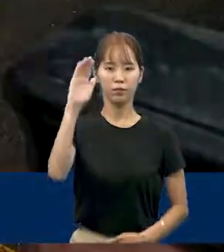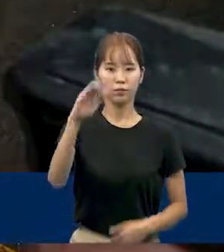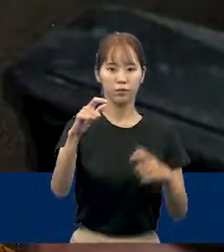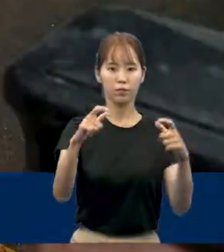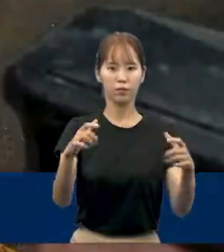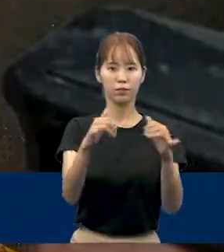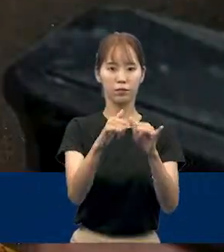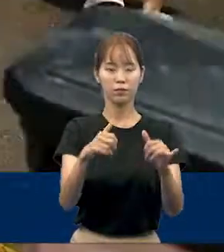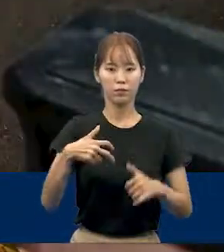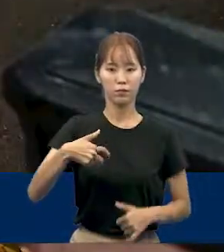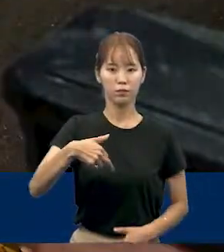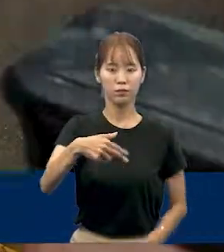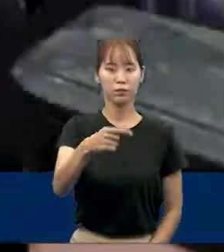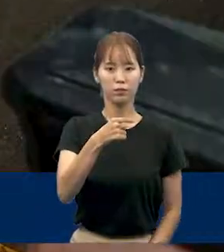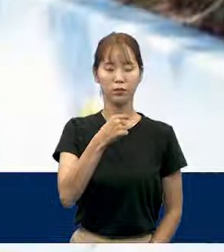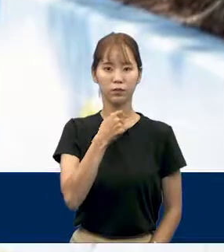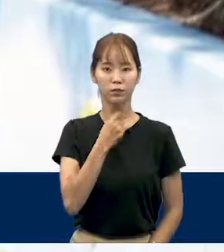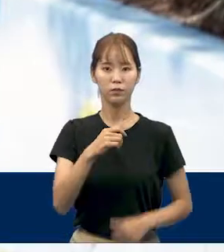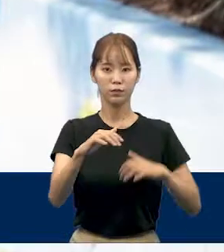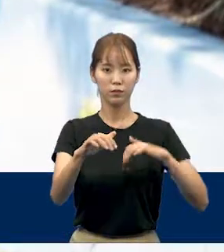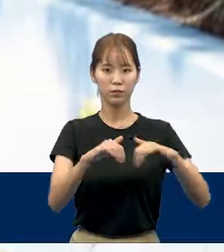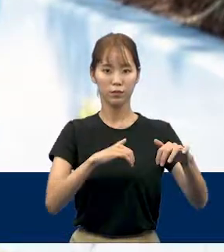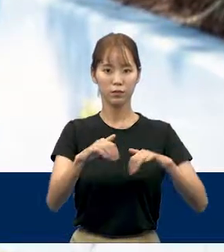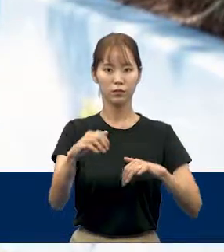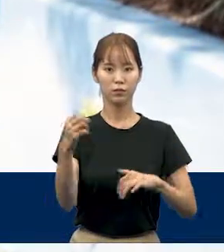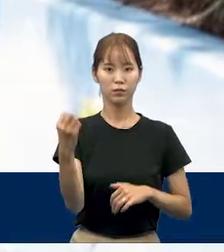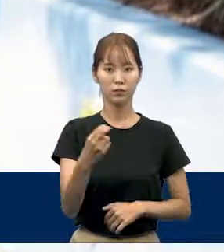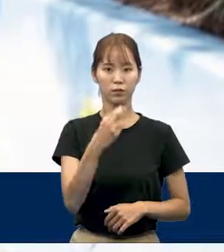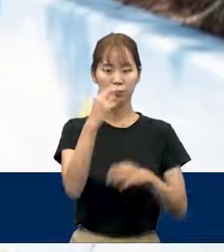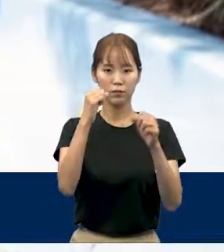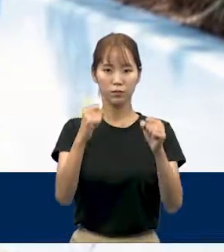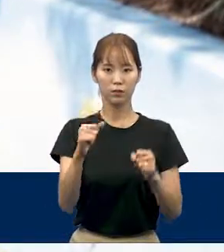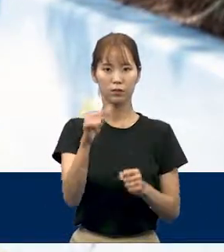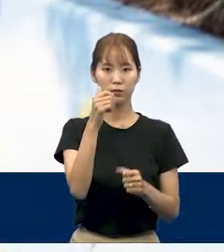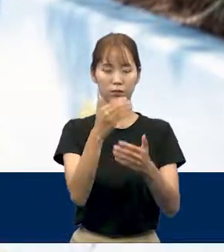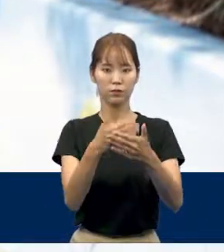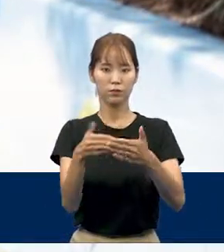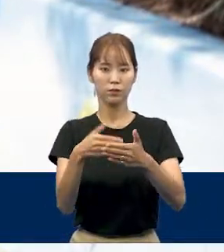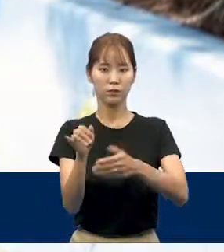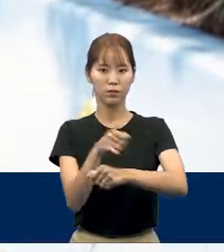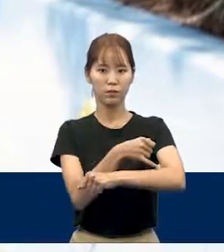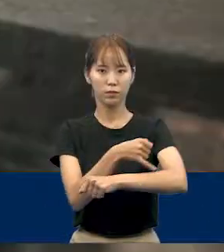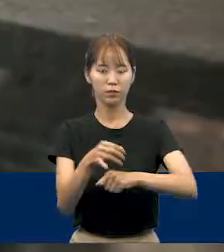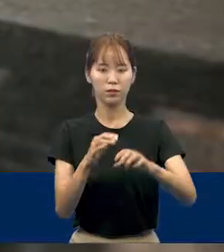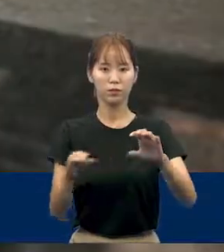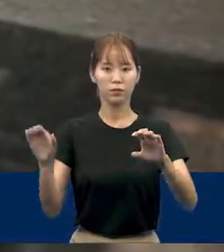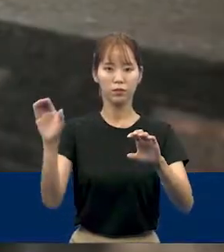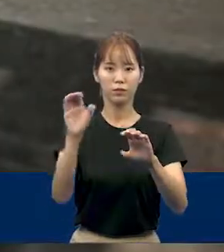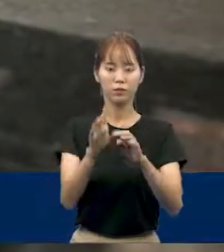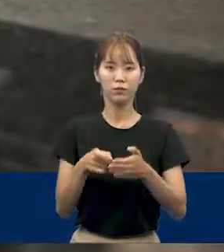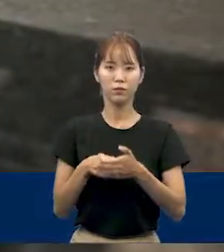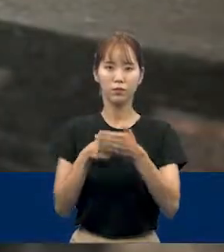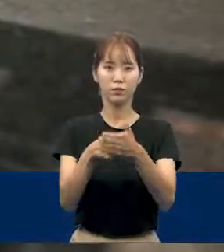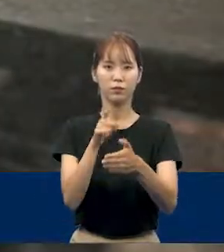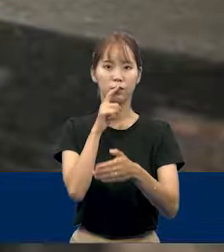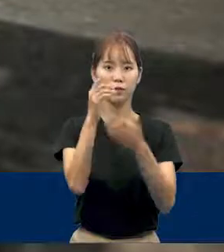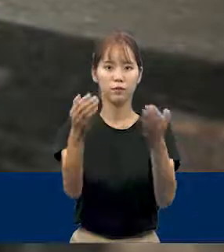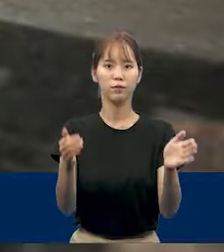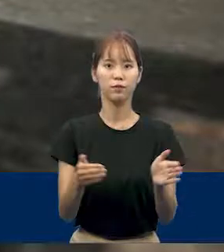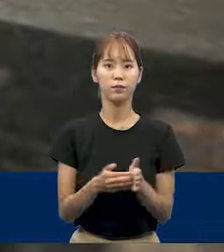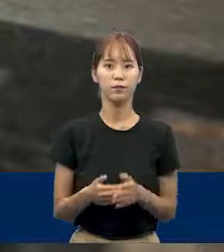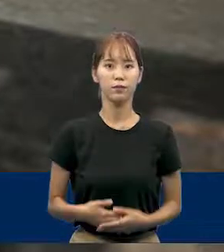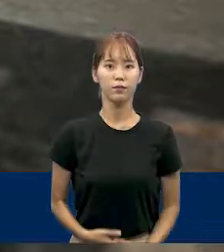구는 앞으로도 구민들에게 걷고 싶은 산책로 조성과 생동감 넘치는 디자인의 벽화 사업을 지속적으로